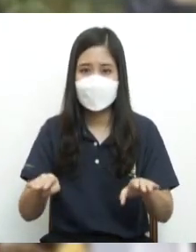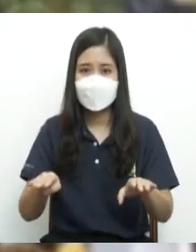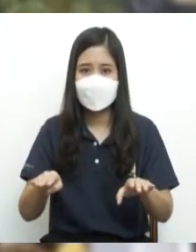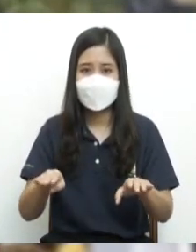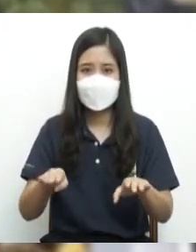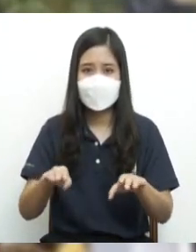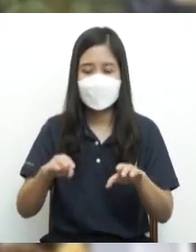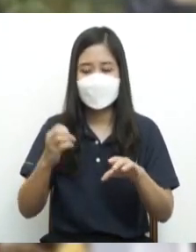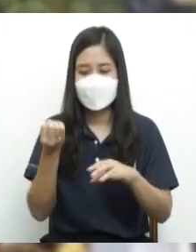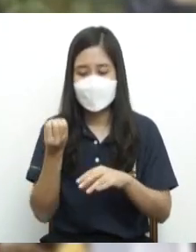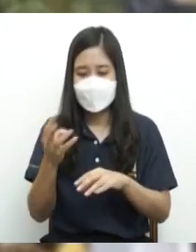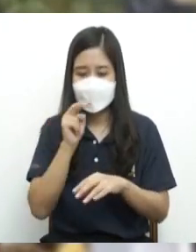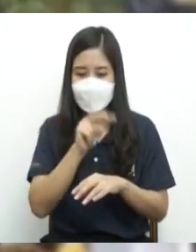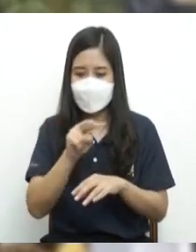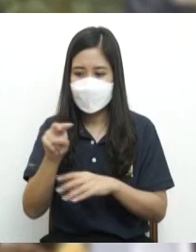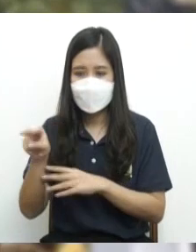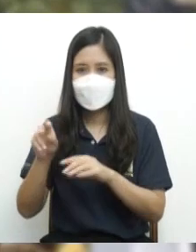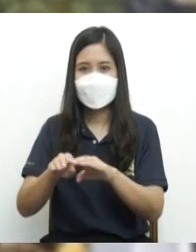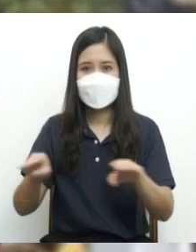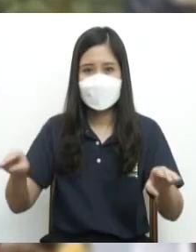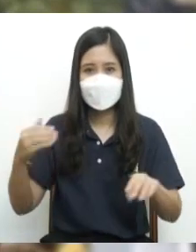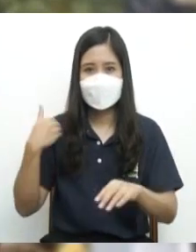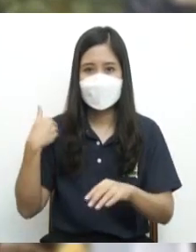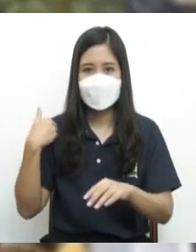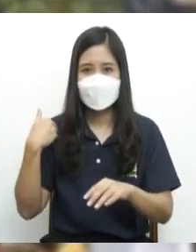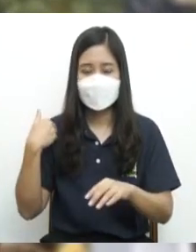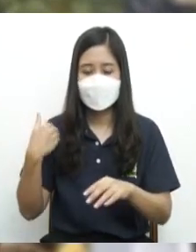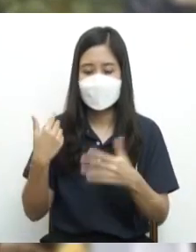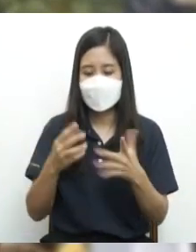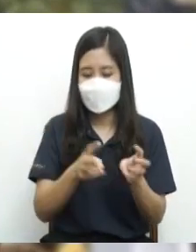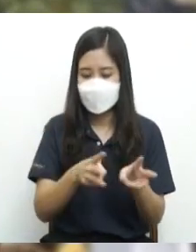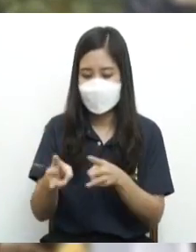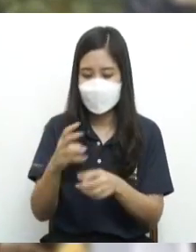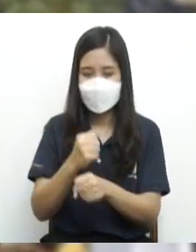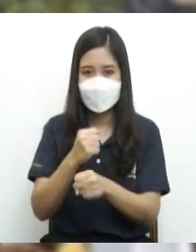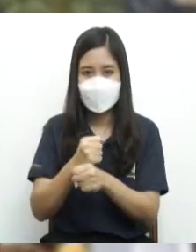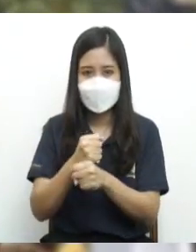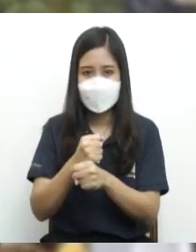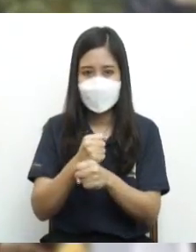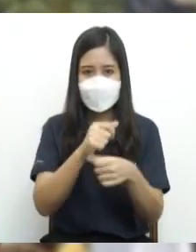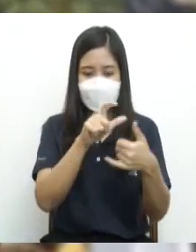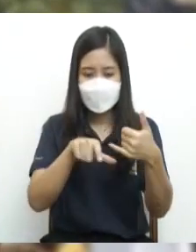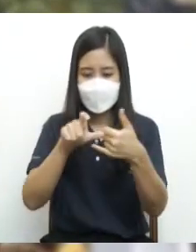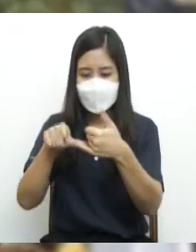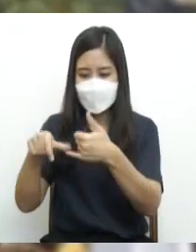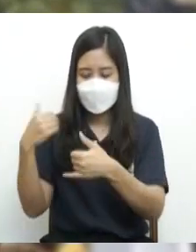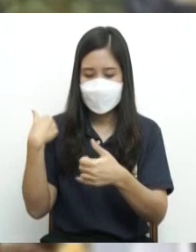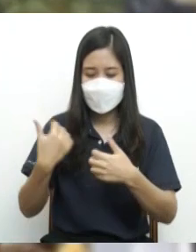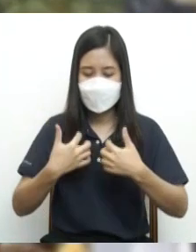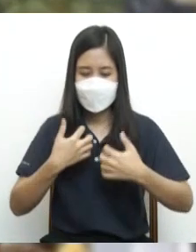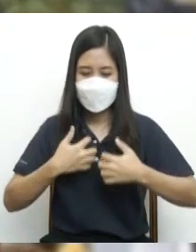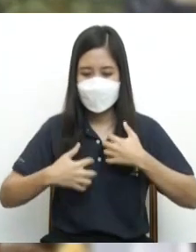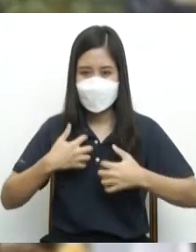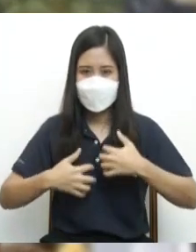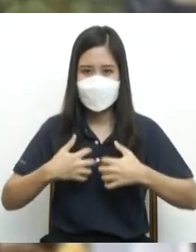เราหนึ่งก็คือต้องให้เขามีใจกับการทำงานถ้าเขามีปัญหามีความขัดข้องอะไรต่างเนี่ยเราต้อง